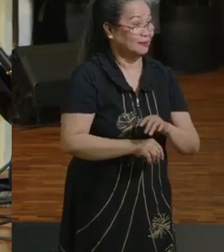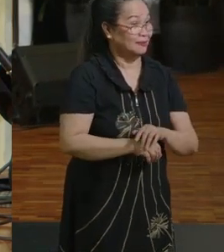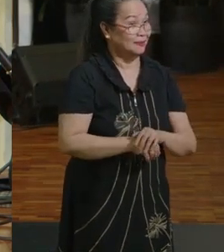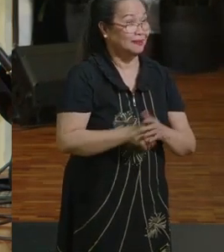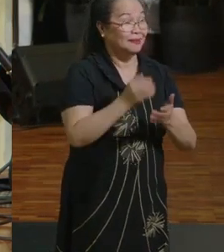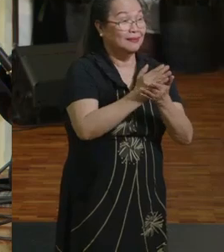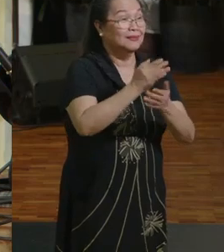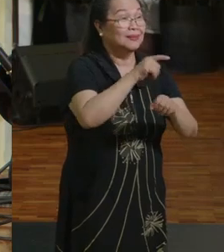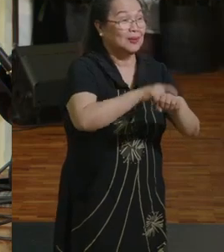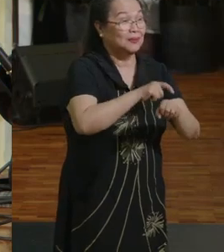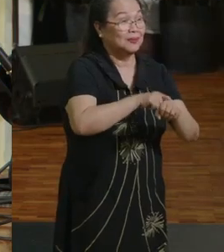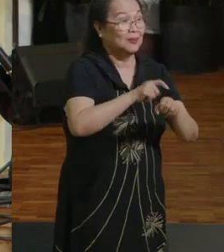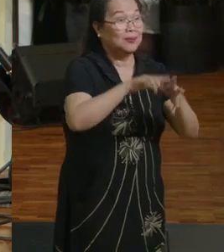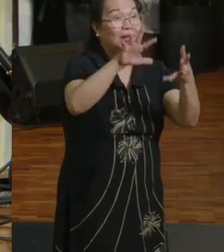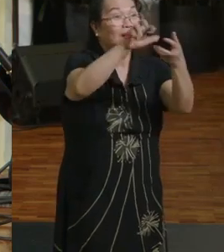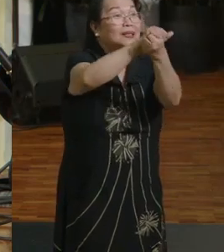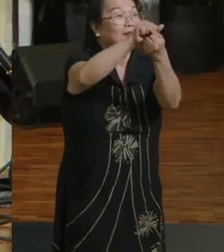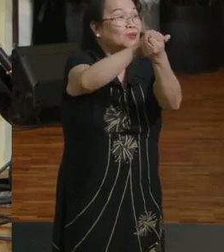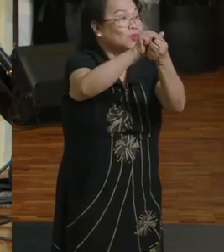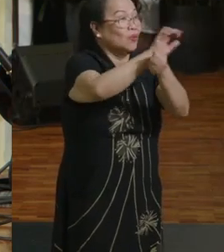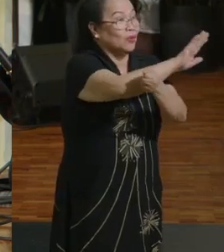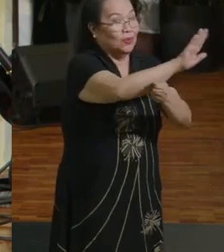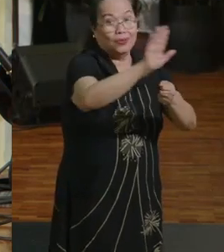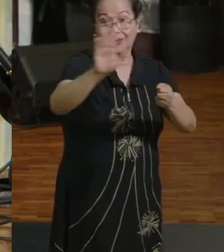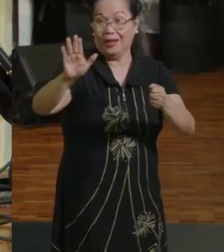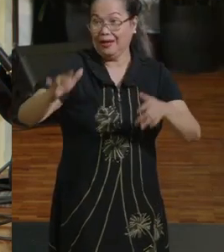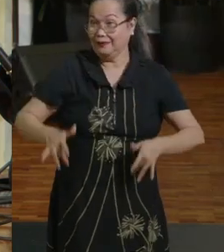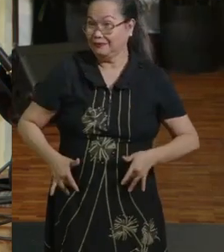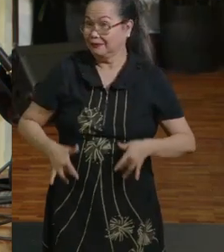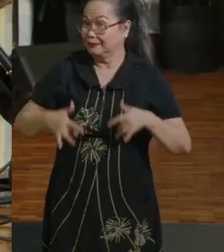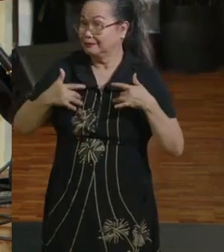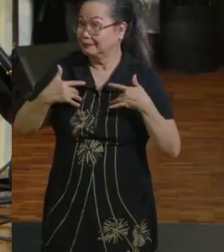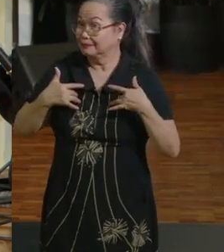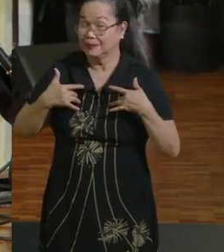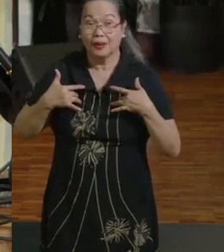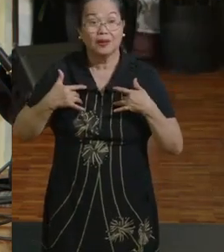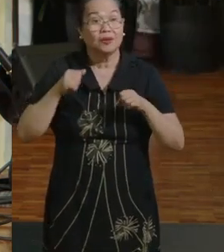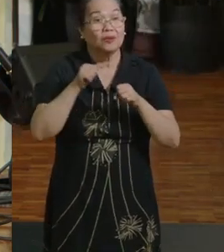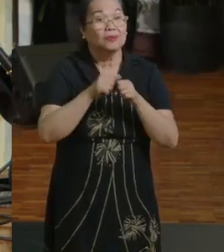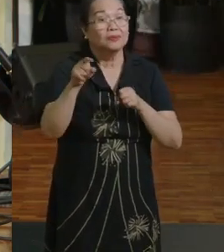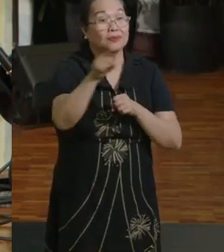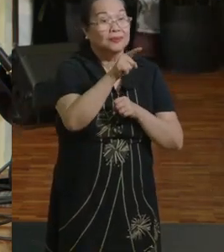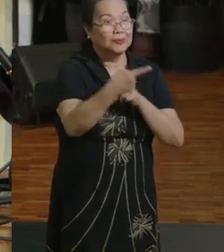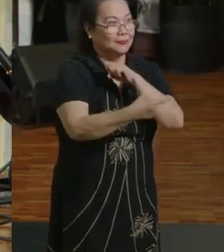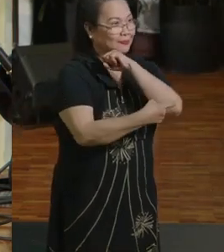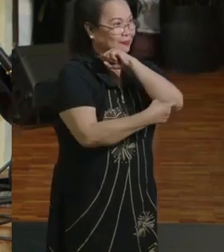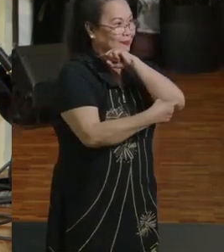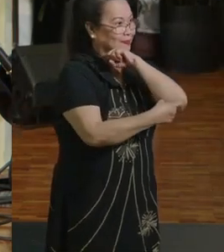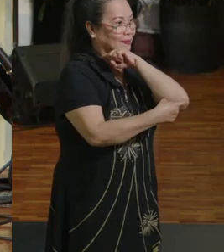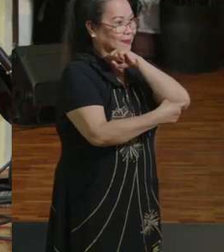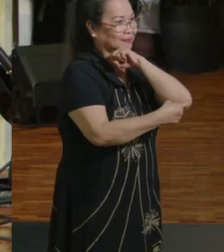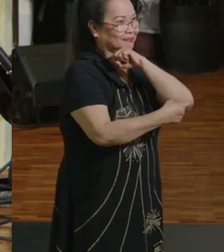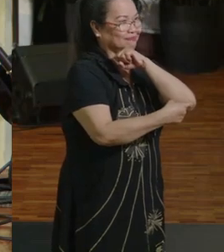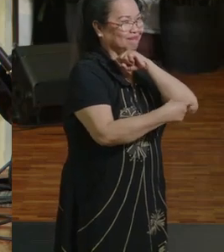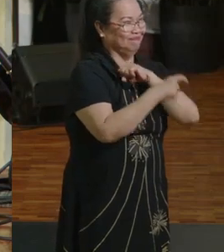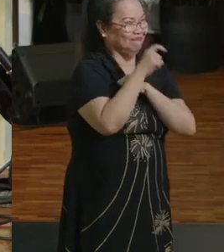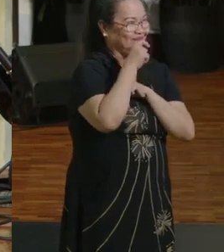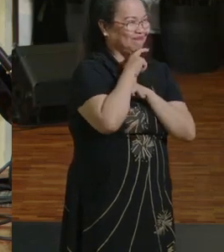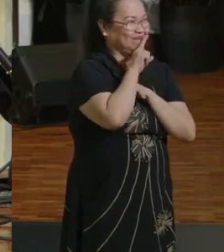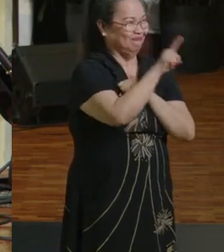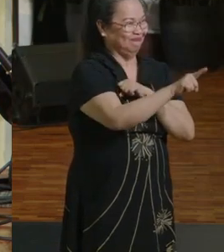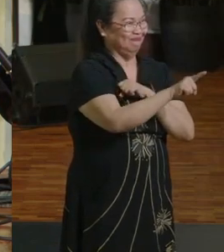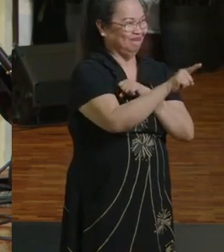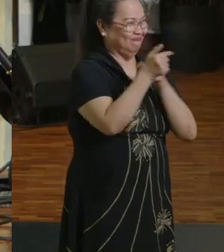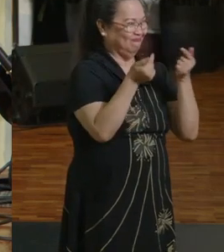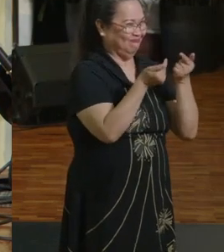siya ay sumisira sa buhay natin sa pamamagitan ng pagtukso sa atin sa kasalanan.